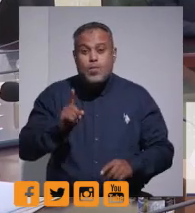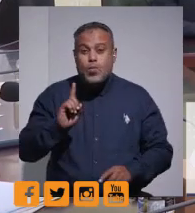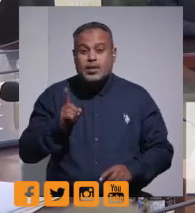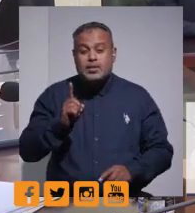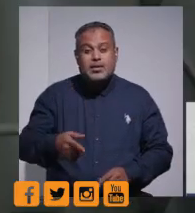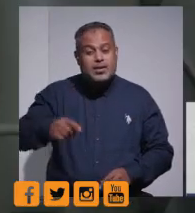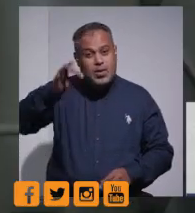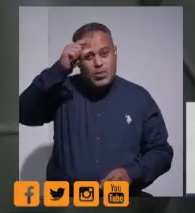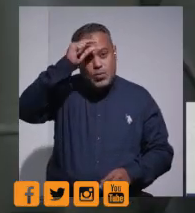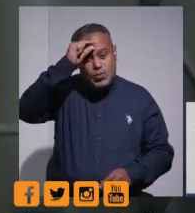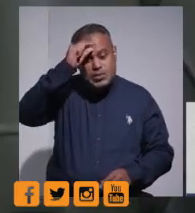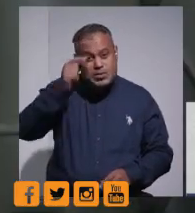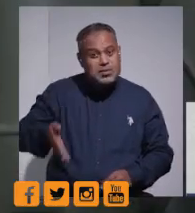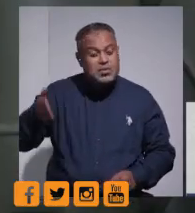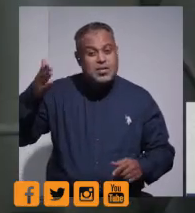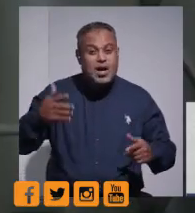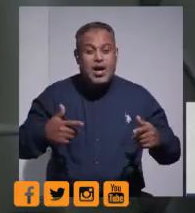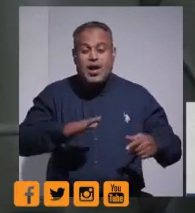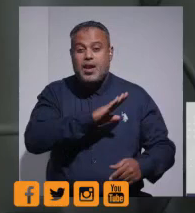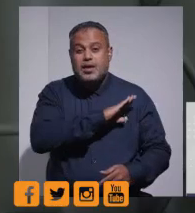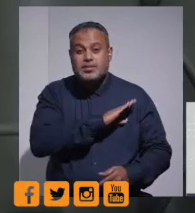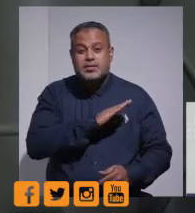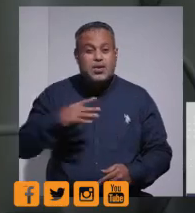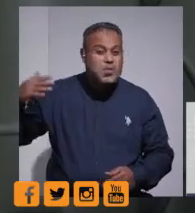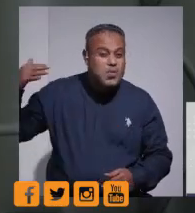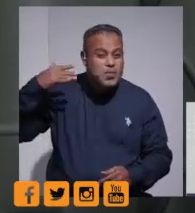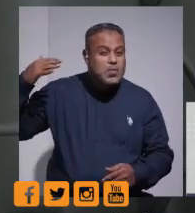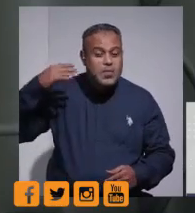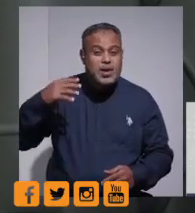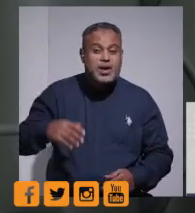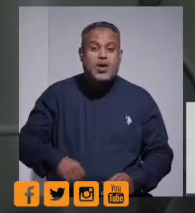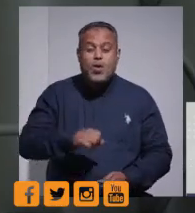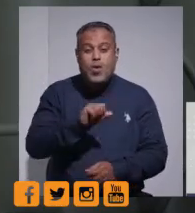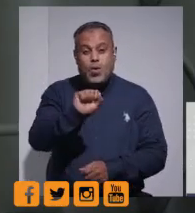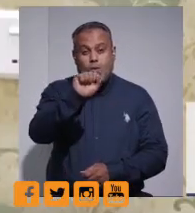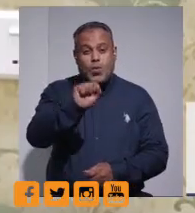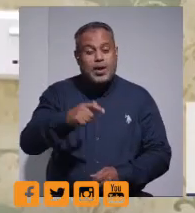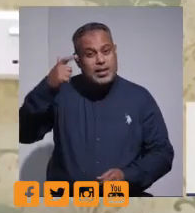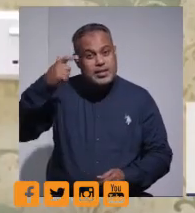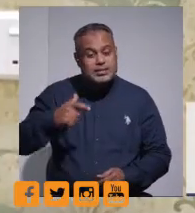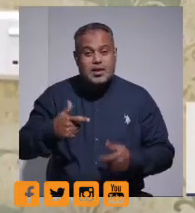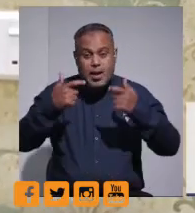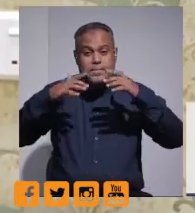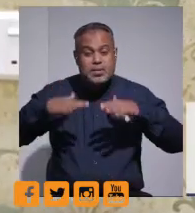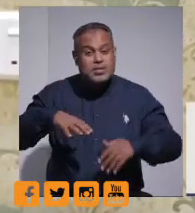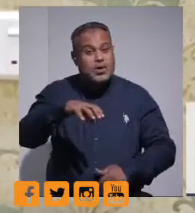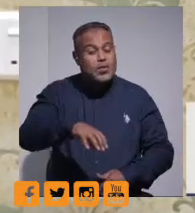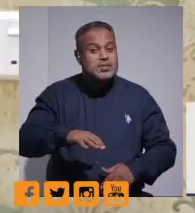تداعيه تصعيدها العسكري وانتهاكاتها الجسيمه لحقوق الانسان على امن المنطقه واستقرارها